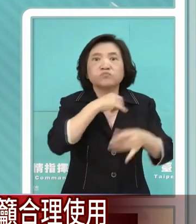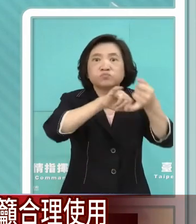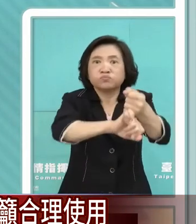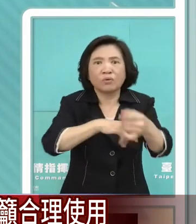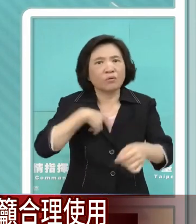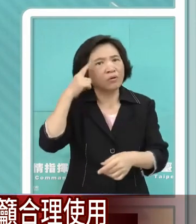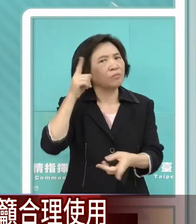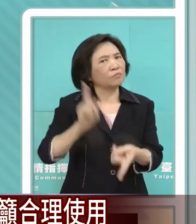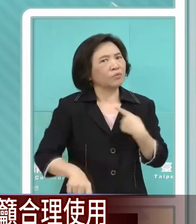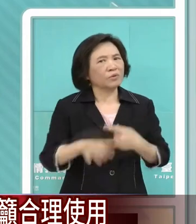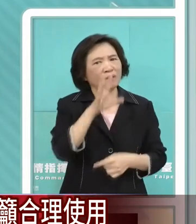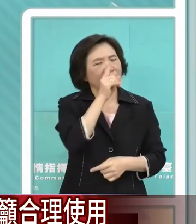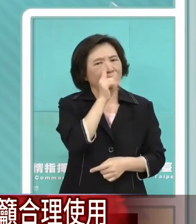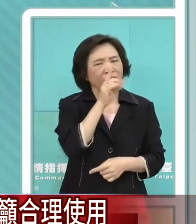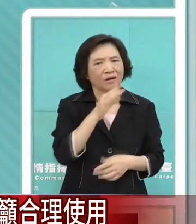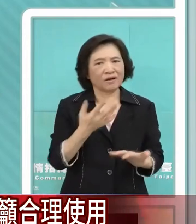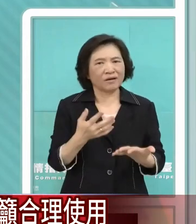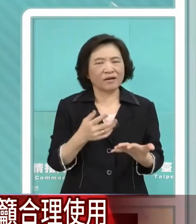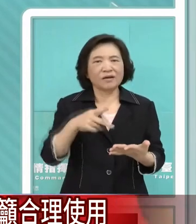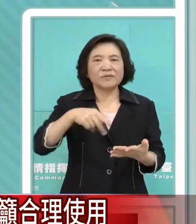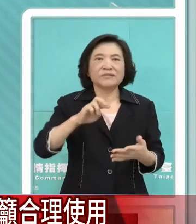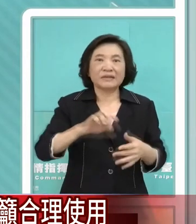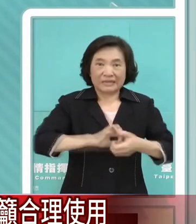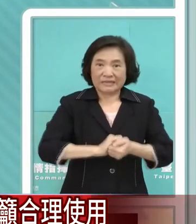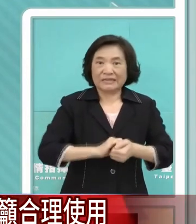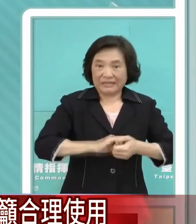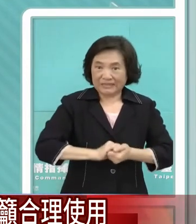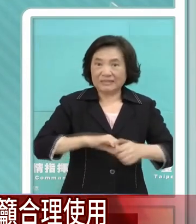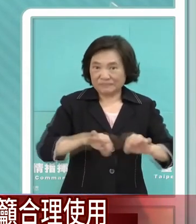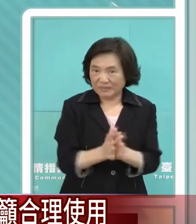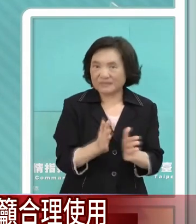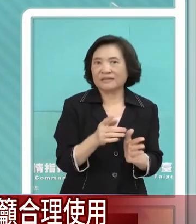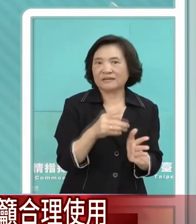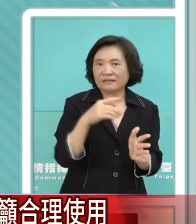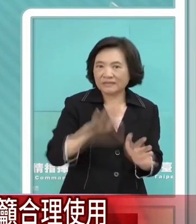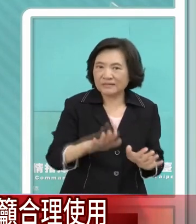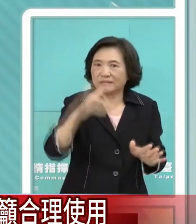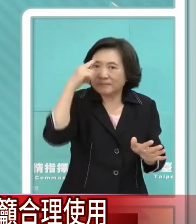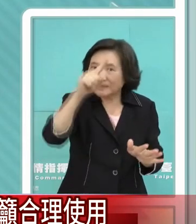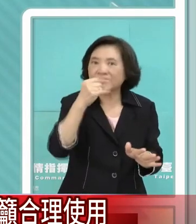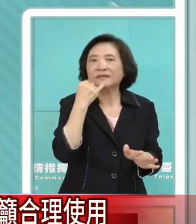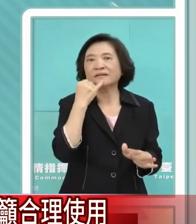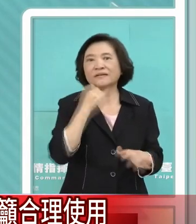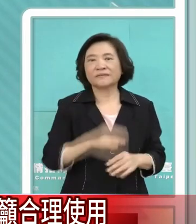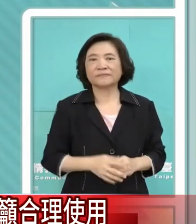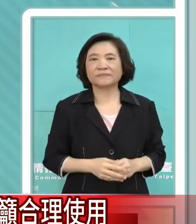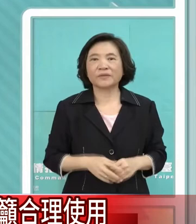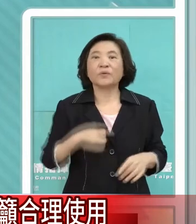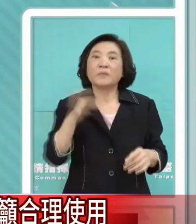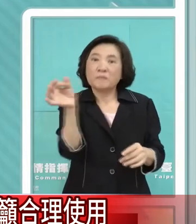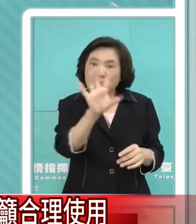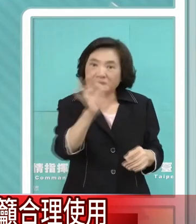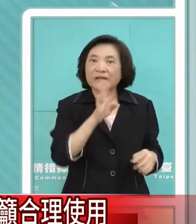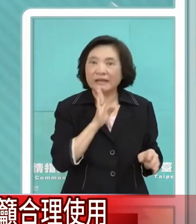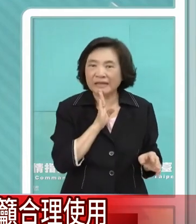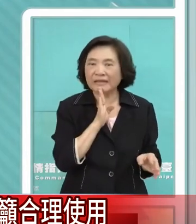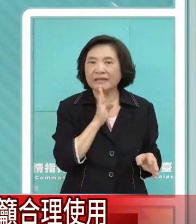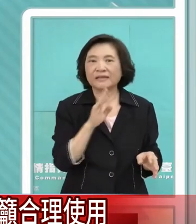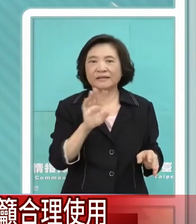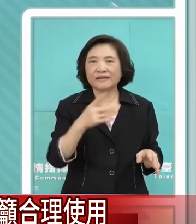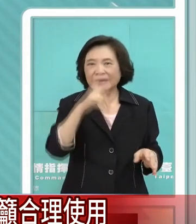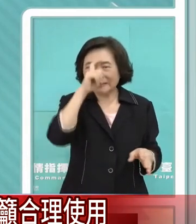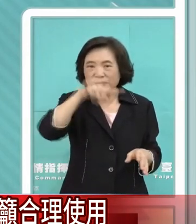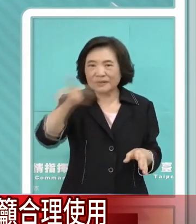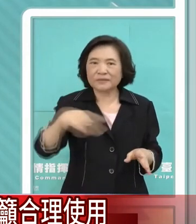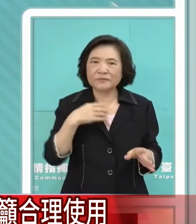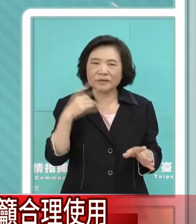这不合常理的哈。应该是你还是一样哦，我们是免费的，啊，但是希望